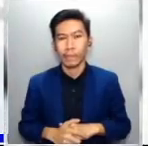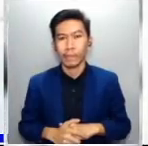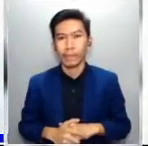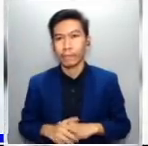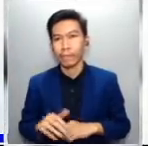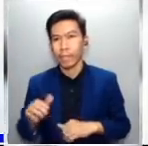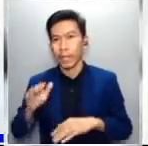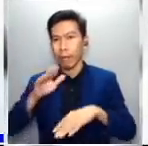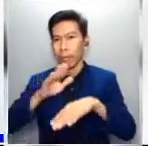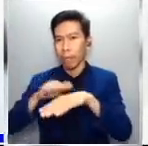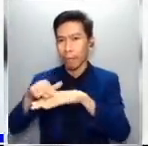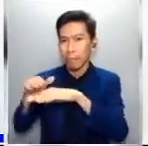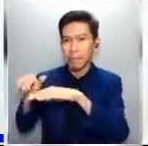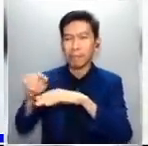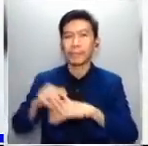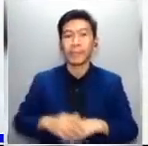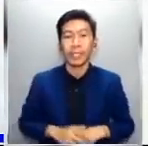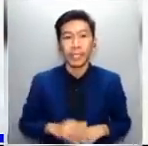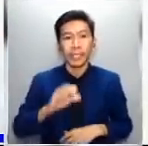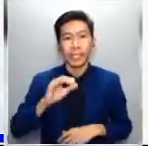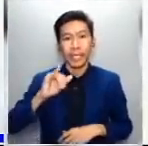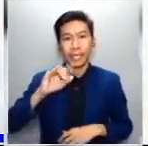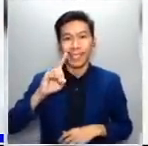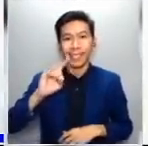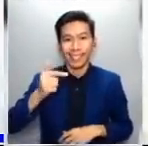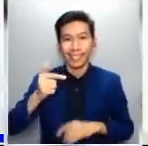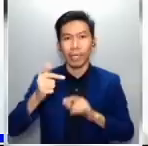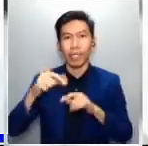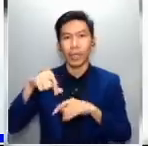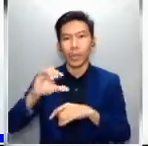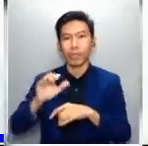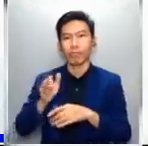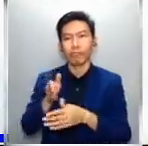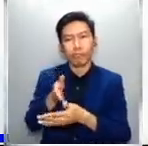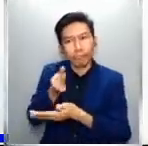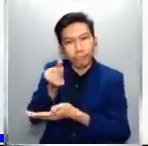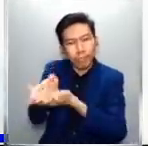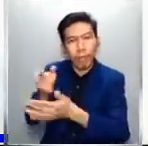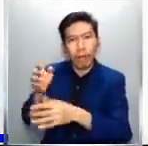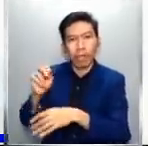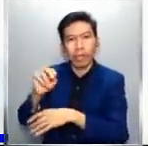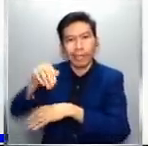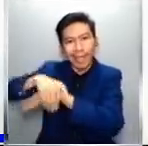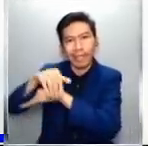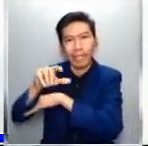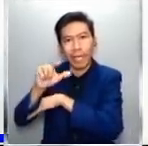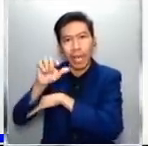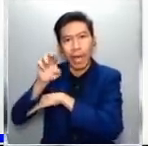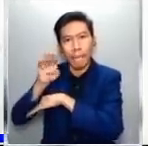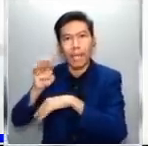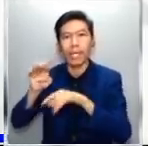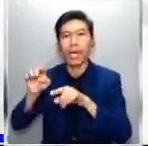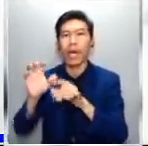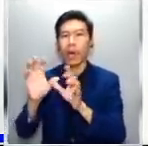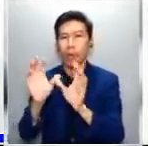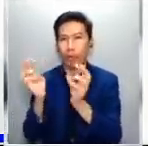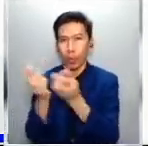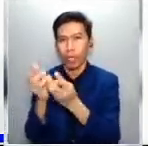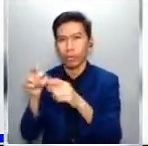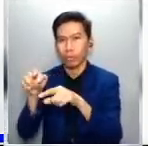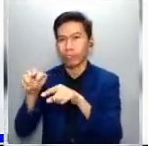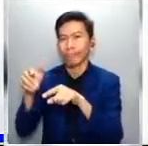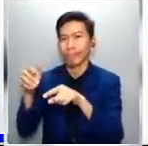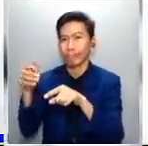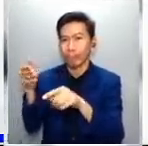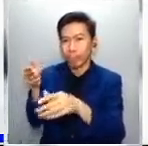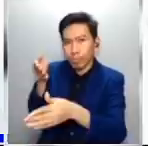Pinasok ng CIDG Quezon City isang nightclub sa kahabaan ng Commonwealth Avenue sa tulong ng Social Welfare Office ng lungsod. Huli sa akto